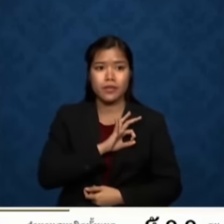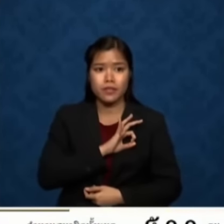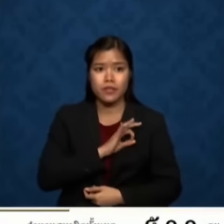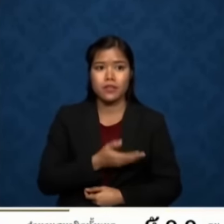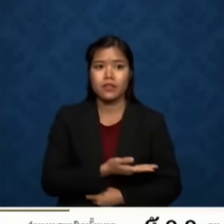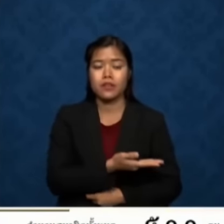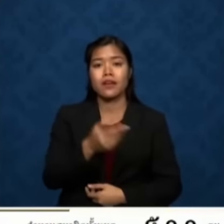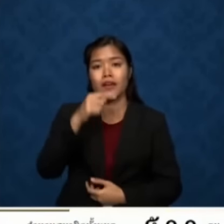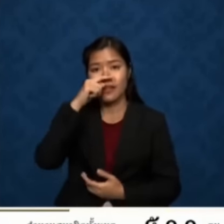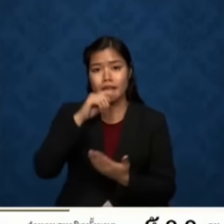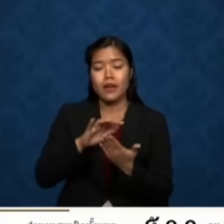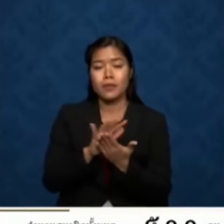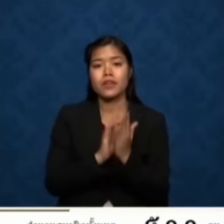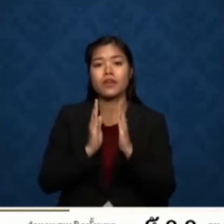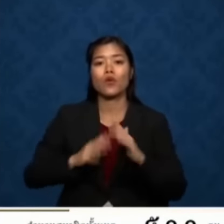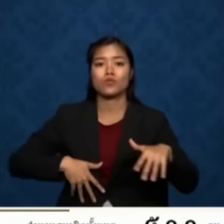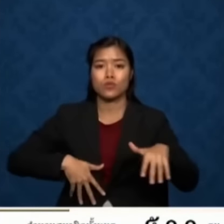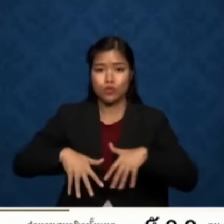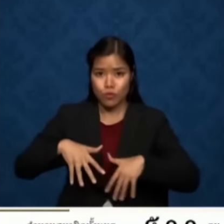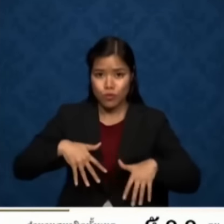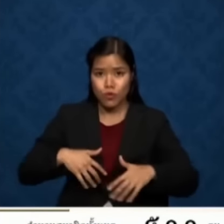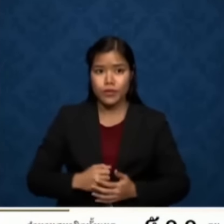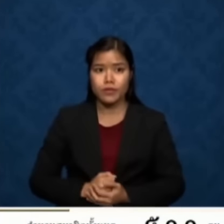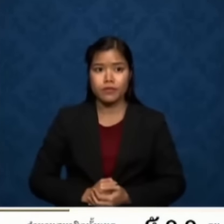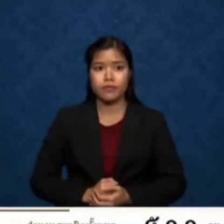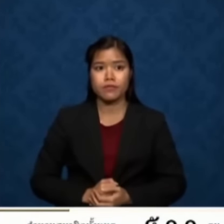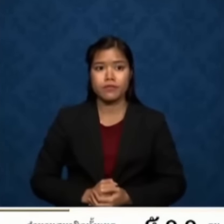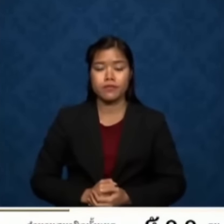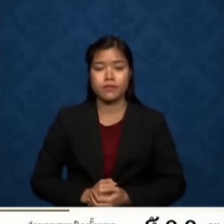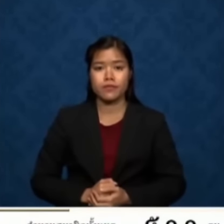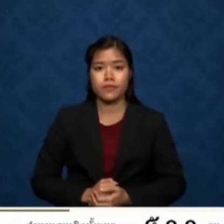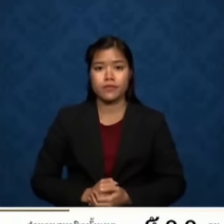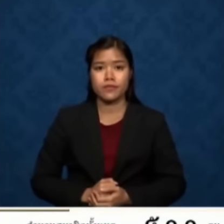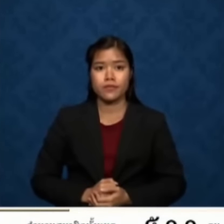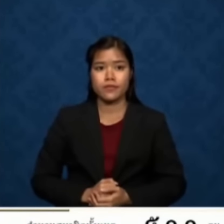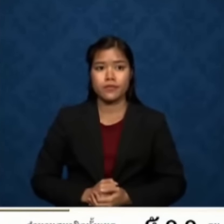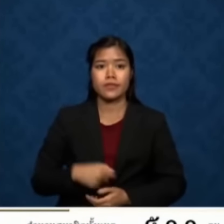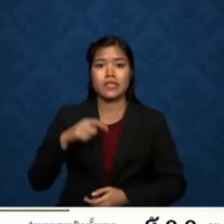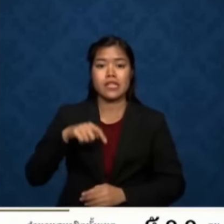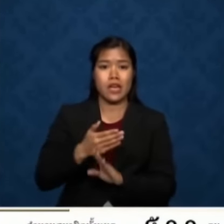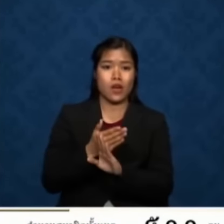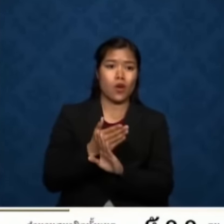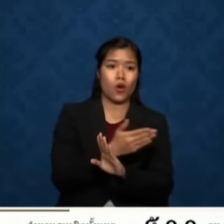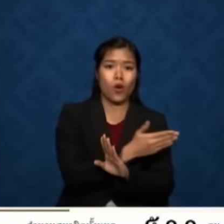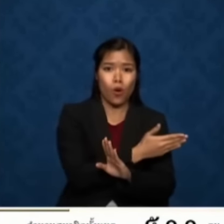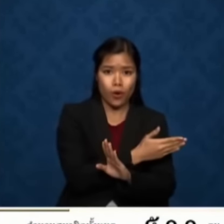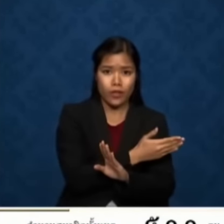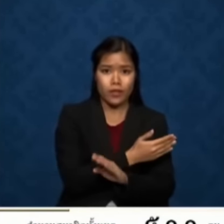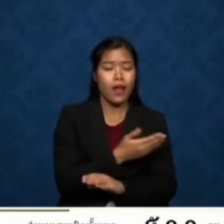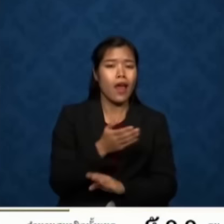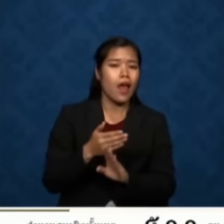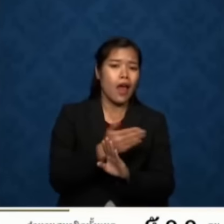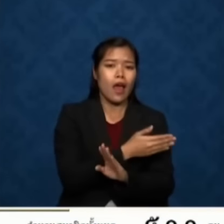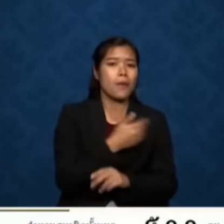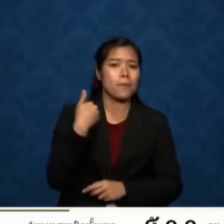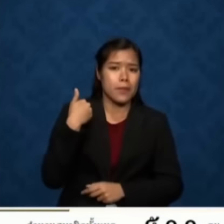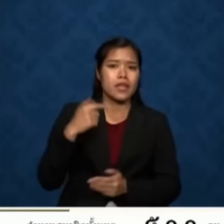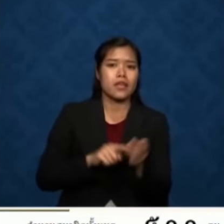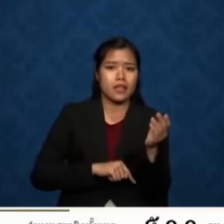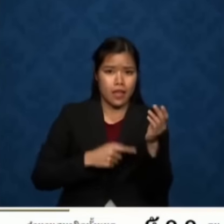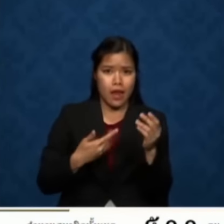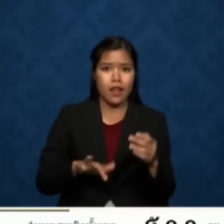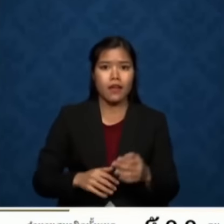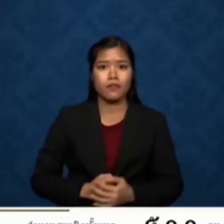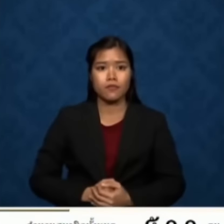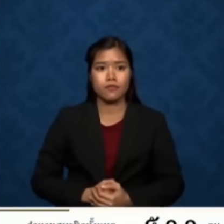เทศและประชาชนนี่คือสิ่งที่มันมีก่อนที่ผมจะเข้ามาครับ